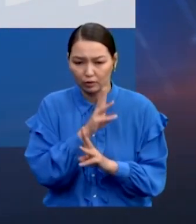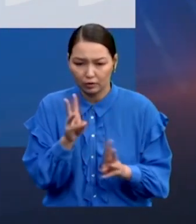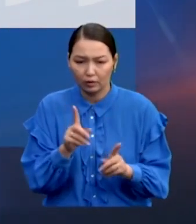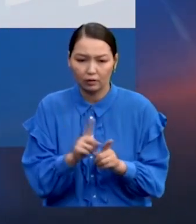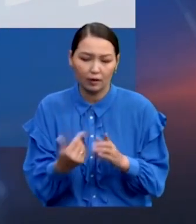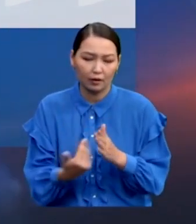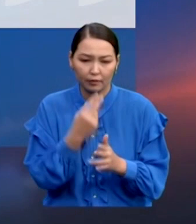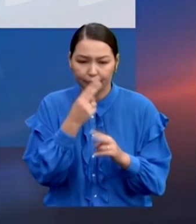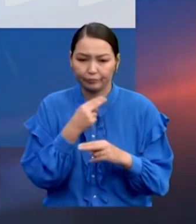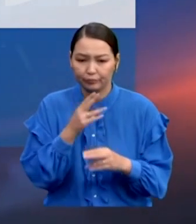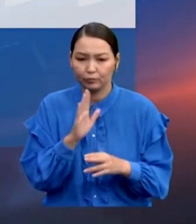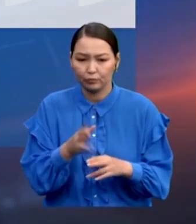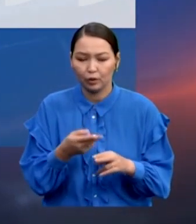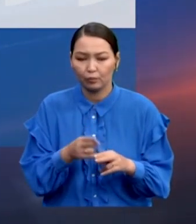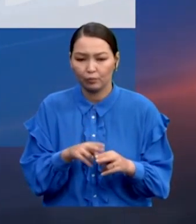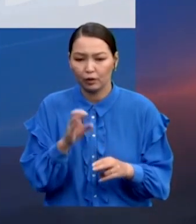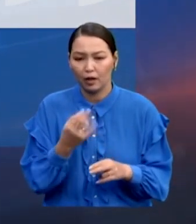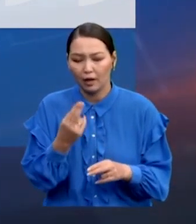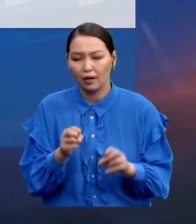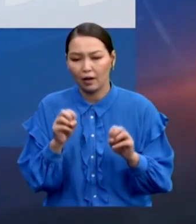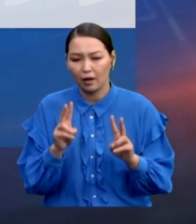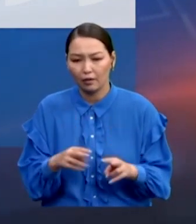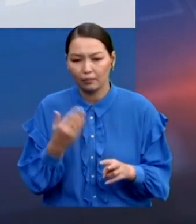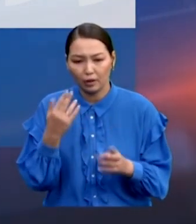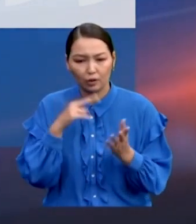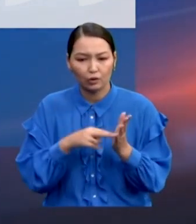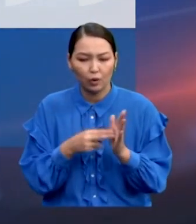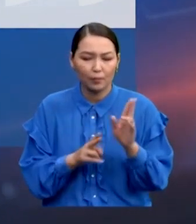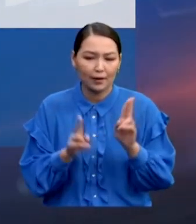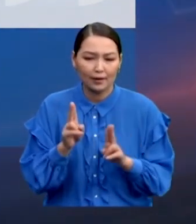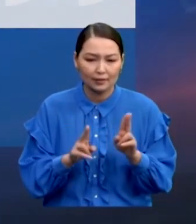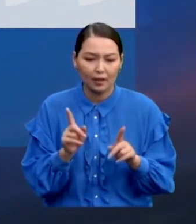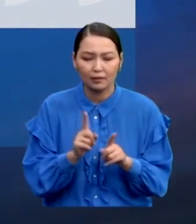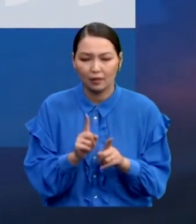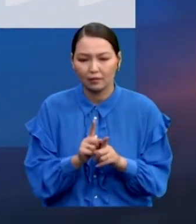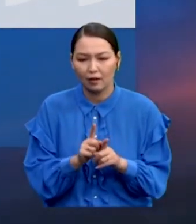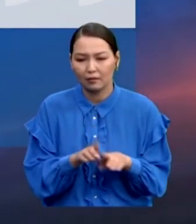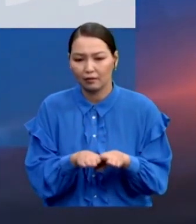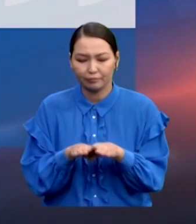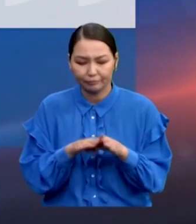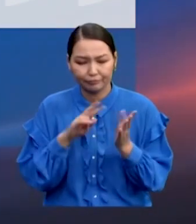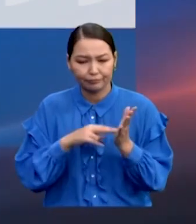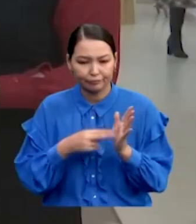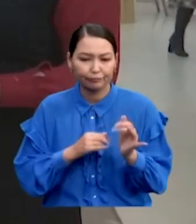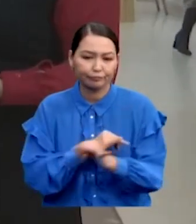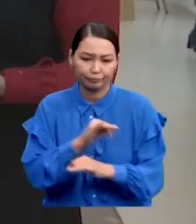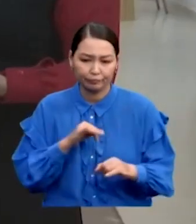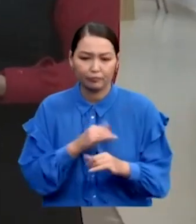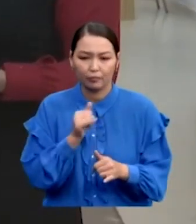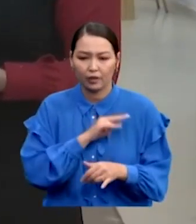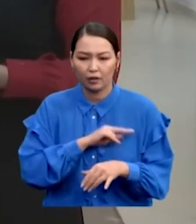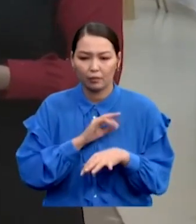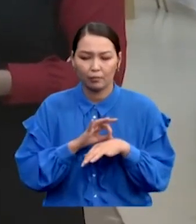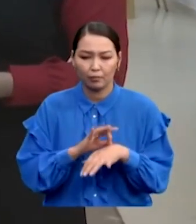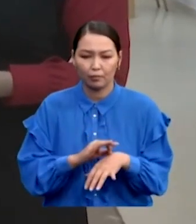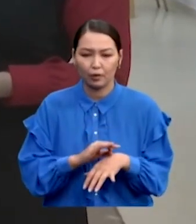қайта қаралады. Әлеуметтік қызметкерлерге арналған жаңа кәсіби стандарт жобасы қарастырылып болды. Қазір талқыланып жатыр. Әлеуметтік жұмыс